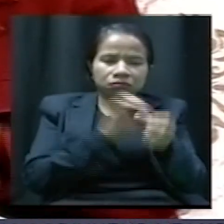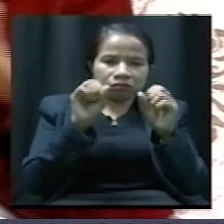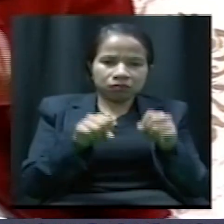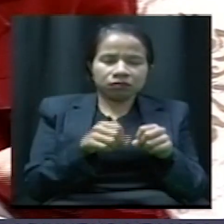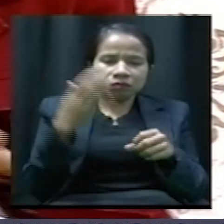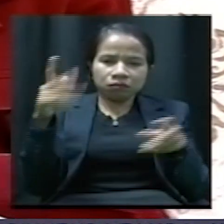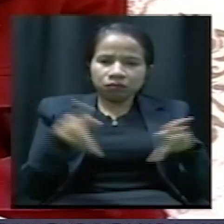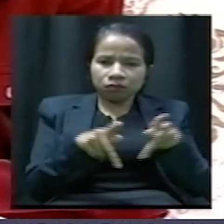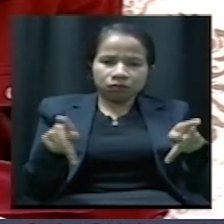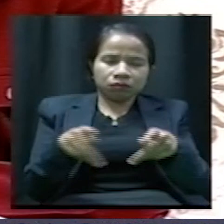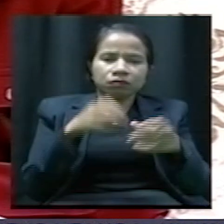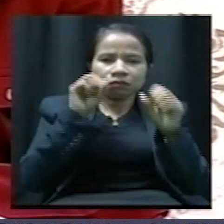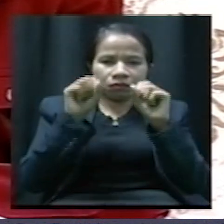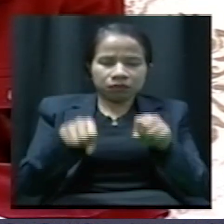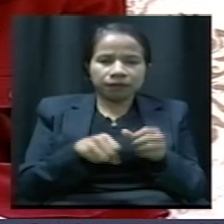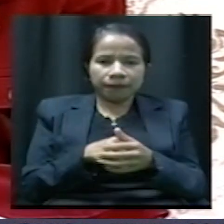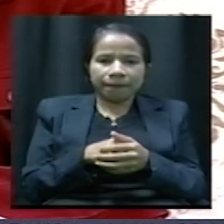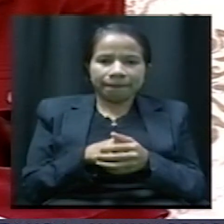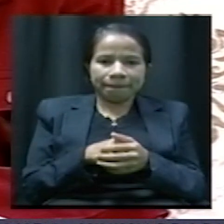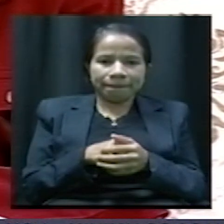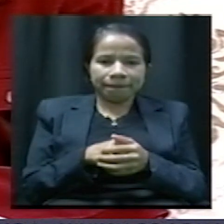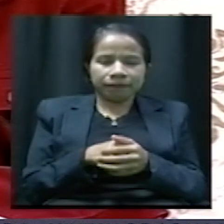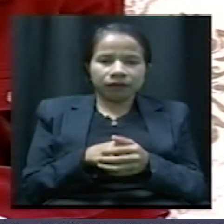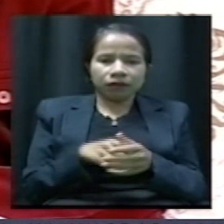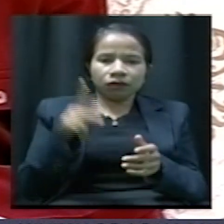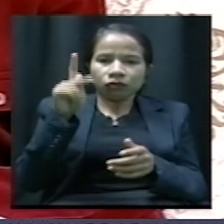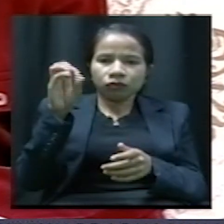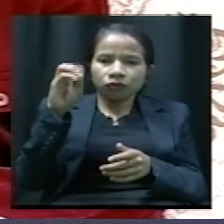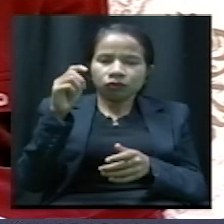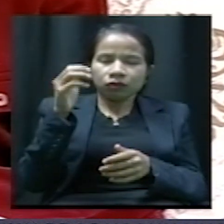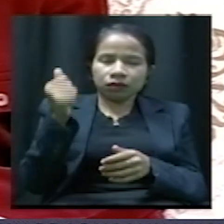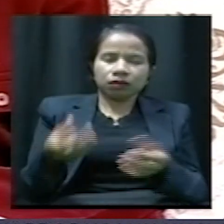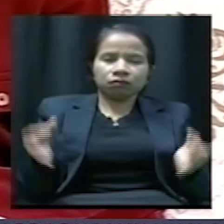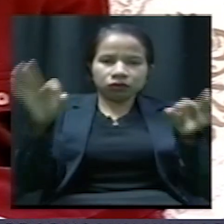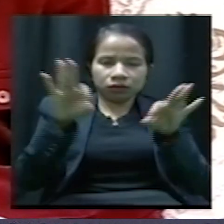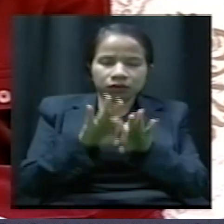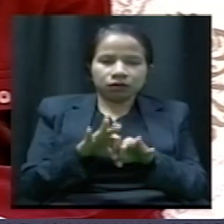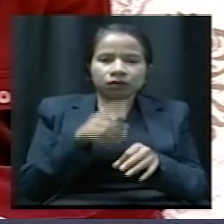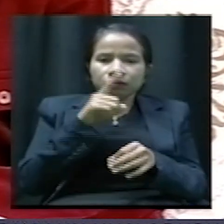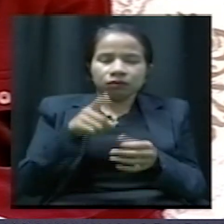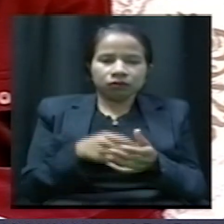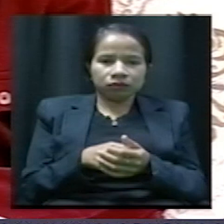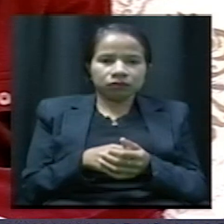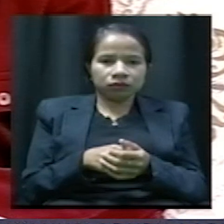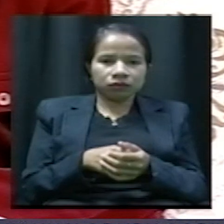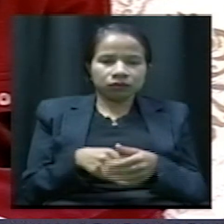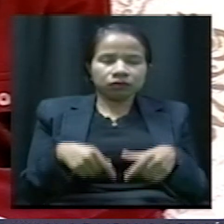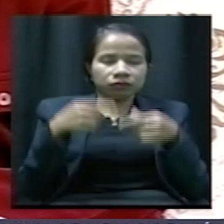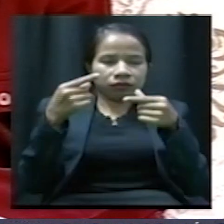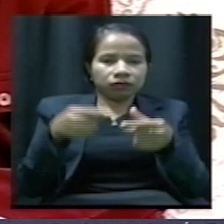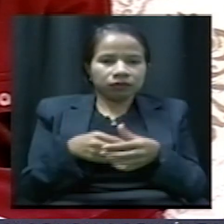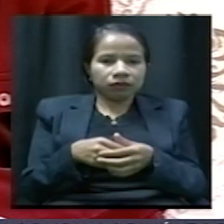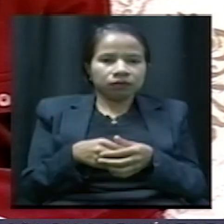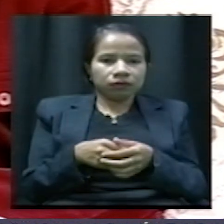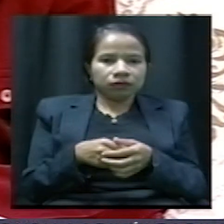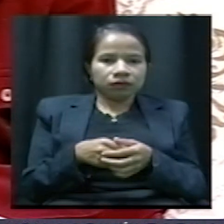no ia at habilidade seluk nebe mas sira bele antaung ia kuota importante tebes pai baidane tu irma fo fali baidane nia